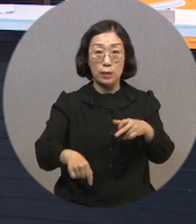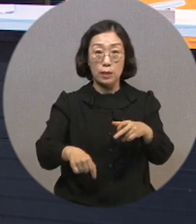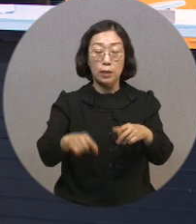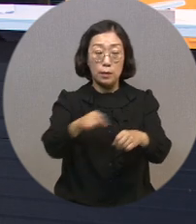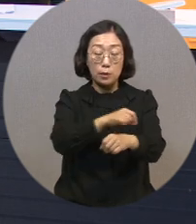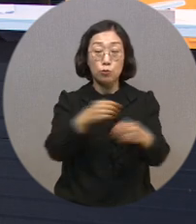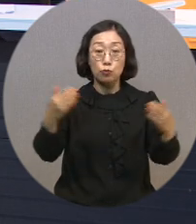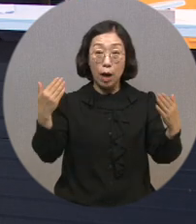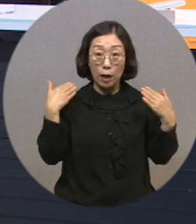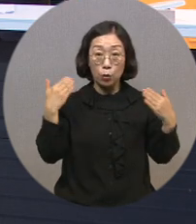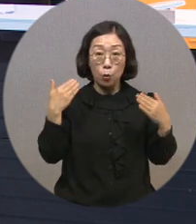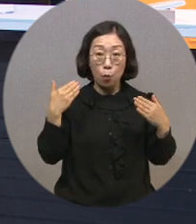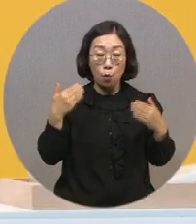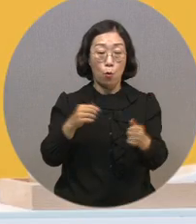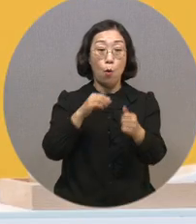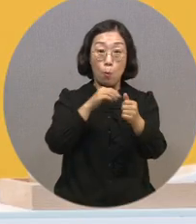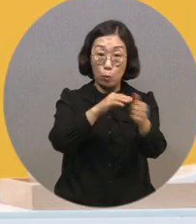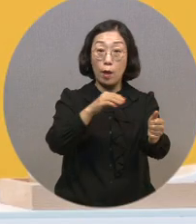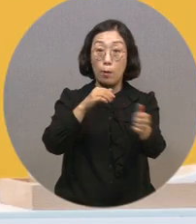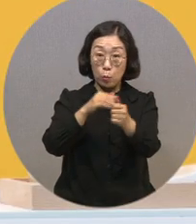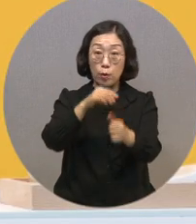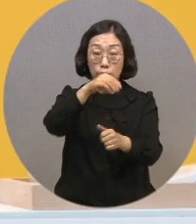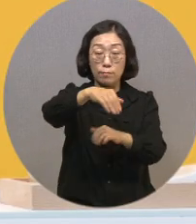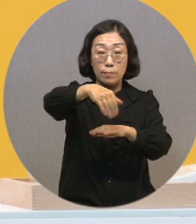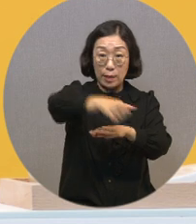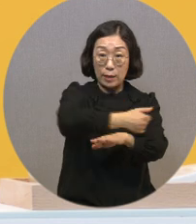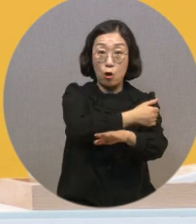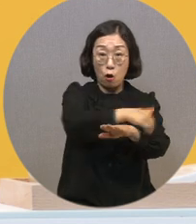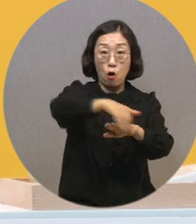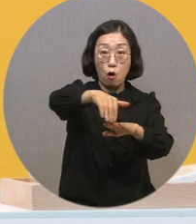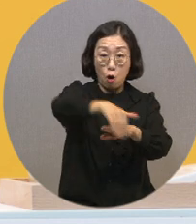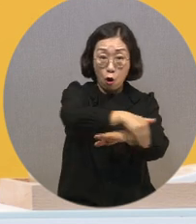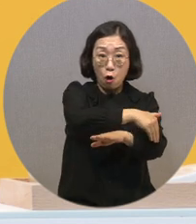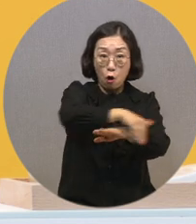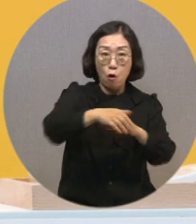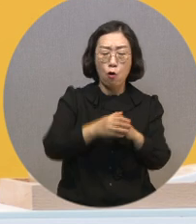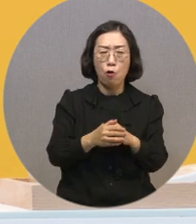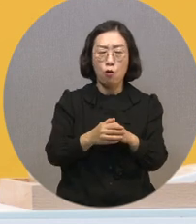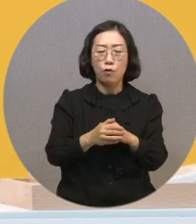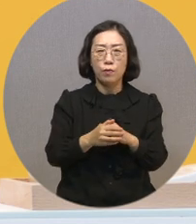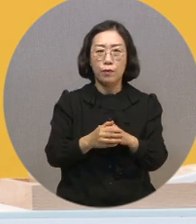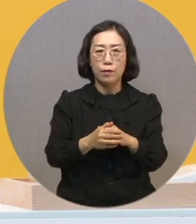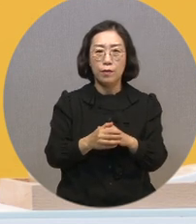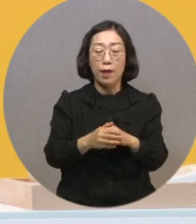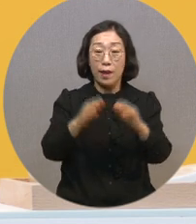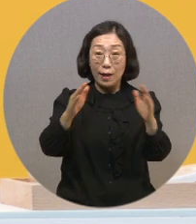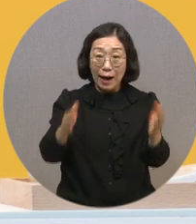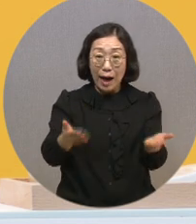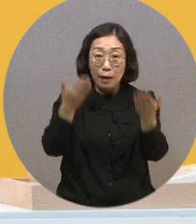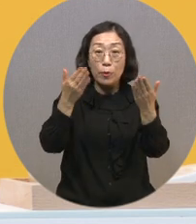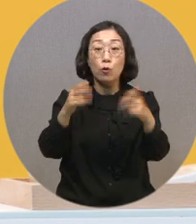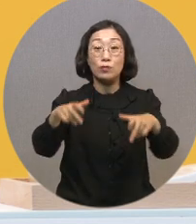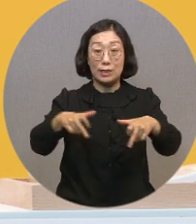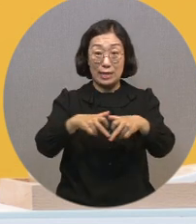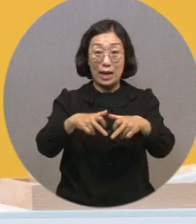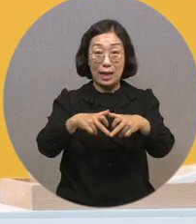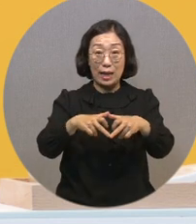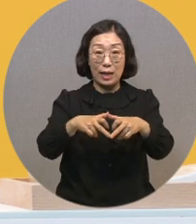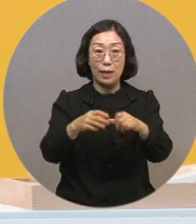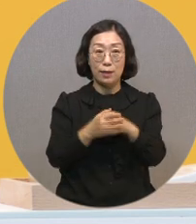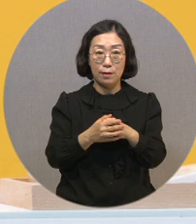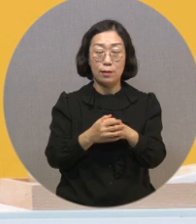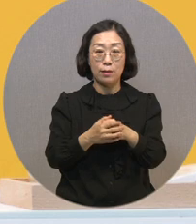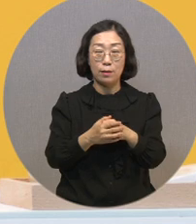아니에요. 예. 재배치되면은 이제 경미한 우리 경증 우리 특수학생들에 대해서는 이제